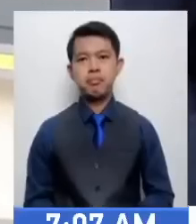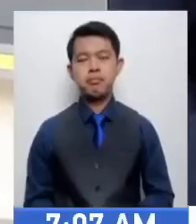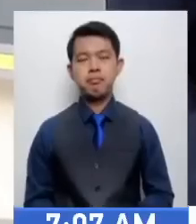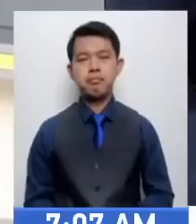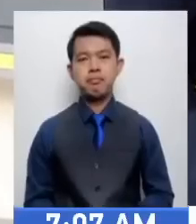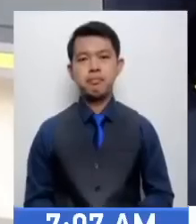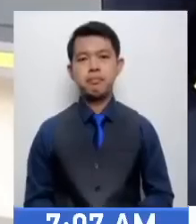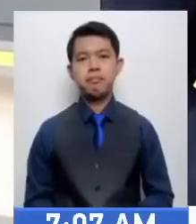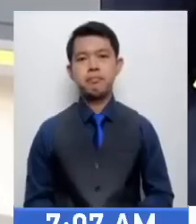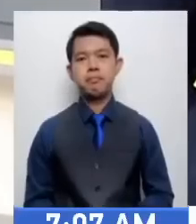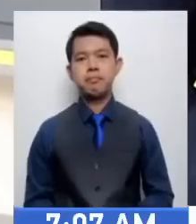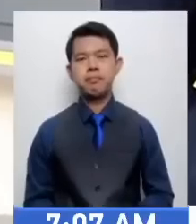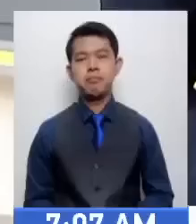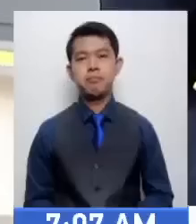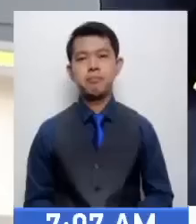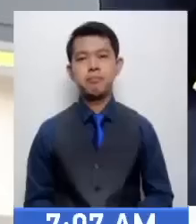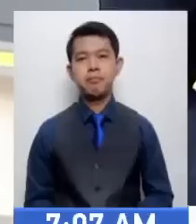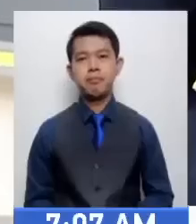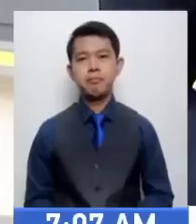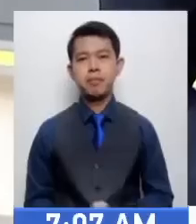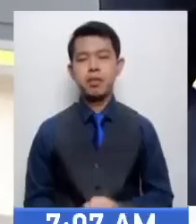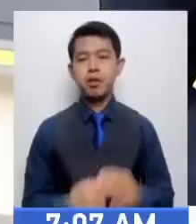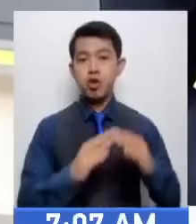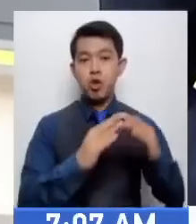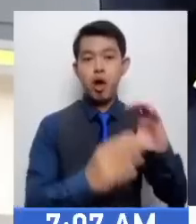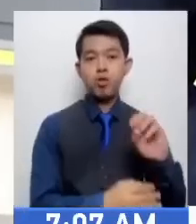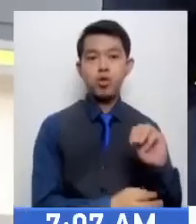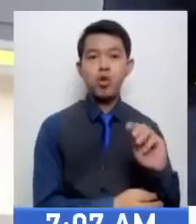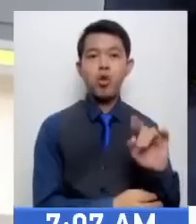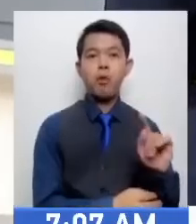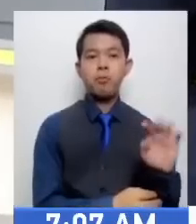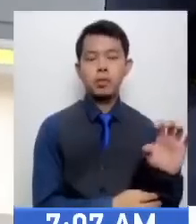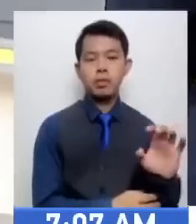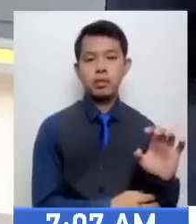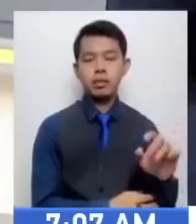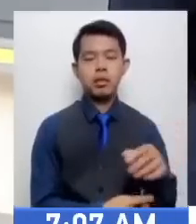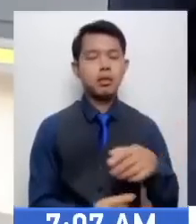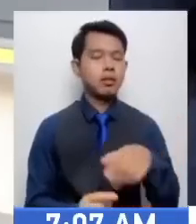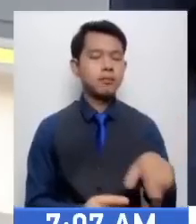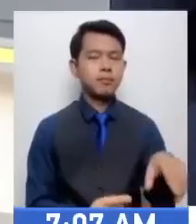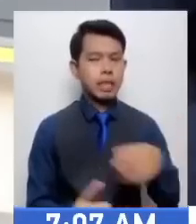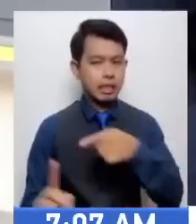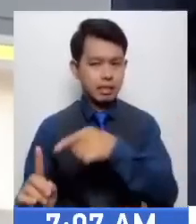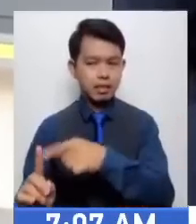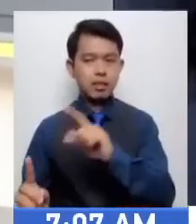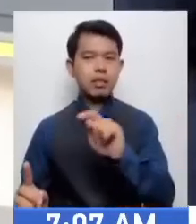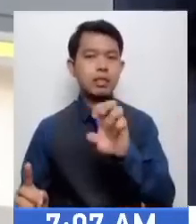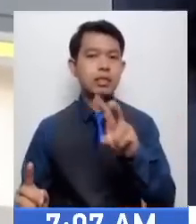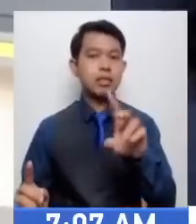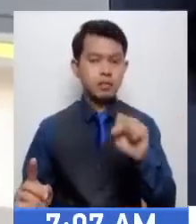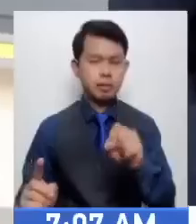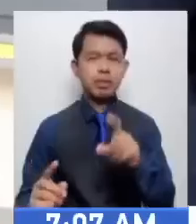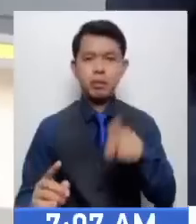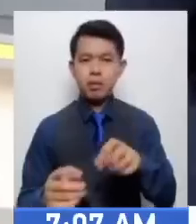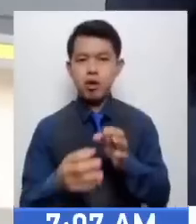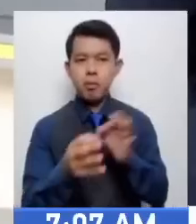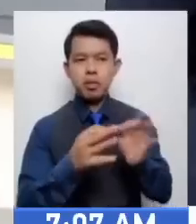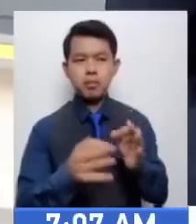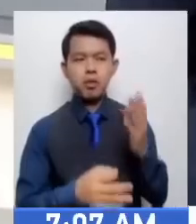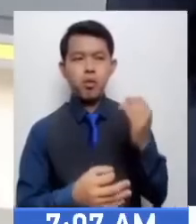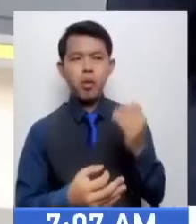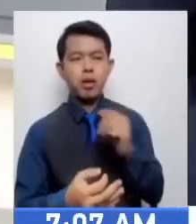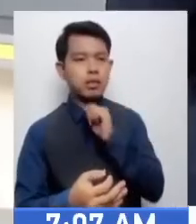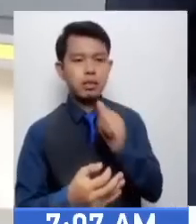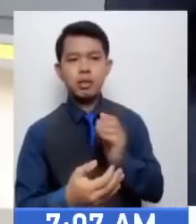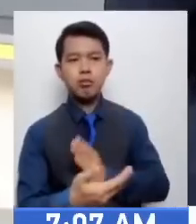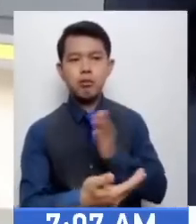Pinagpapaliwanag ng House Committee on Ethics and Privileges si Negros Oriental Representative Arnulfo Teves Jr. kung bakit hindi pa rin siya pumapasok sa Kamara